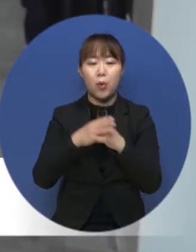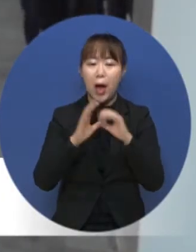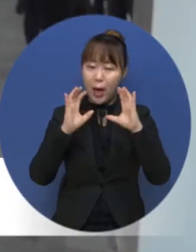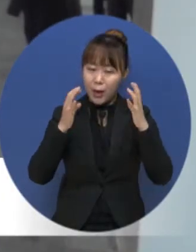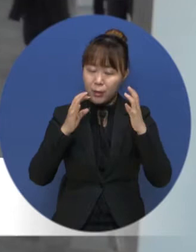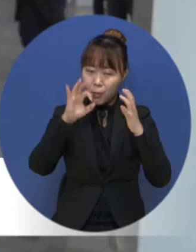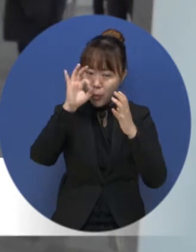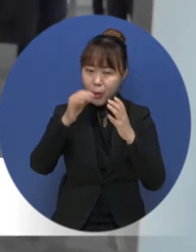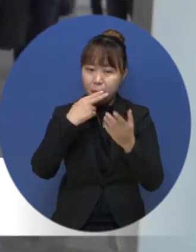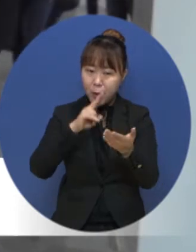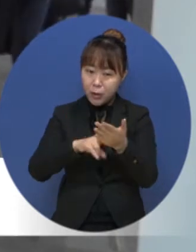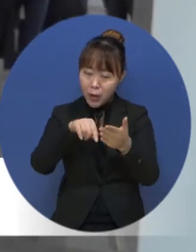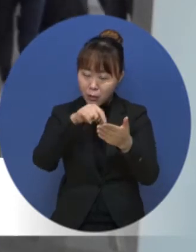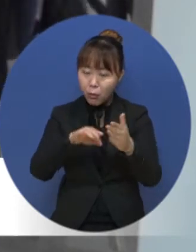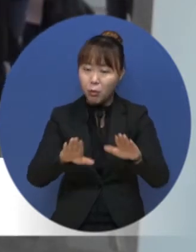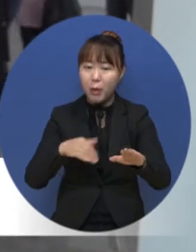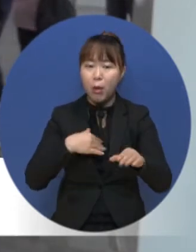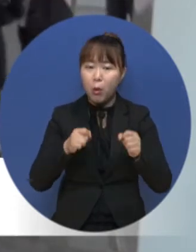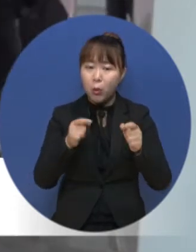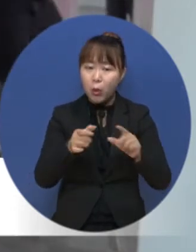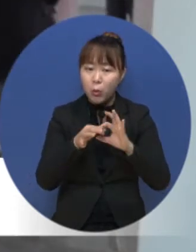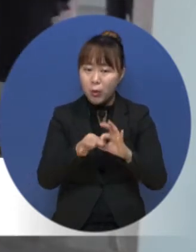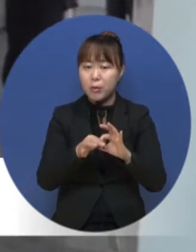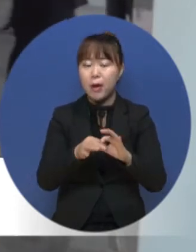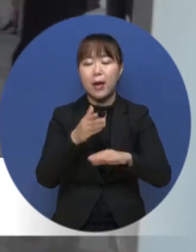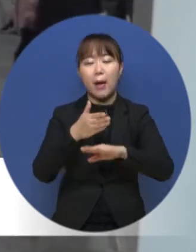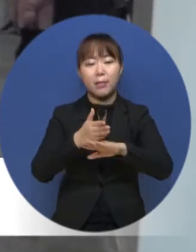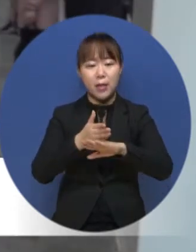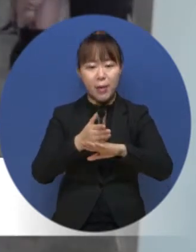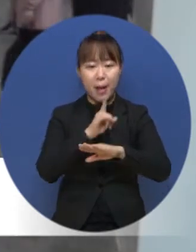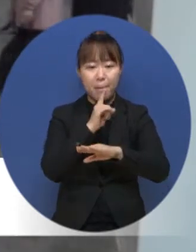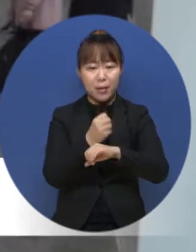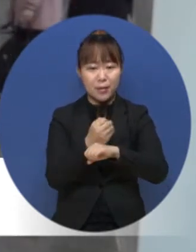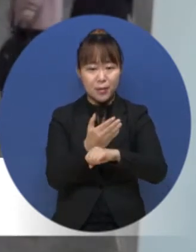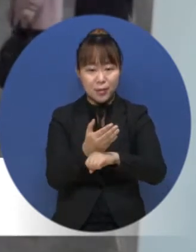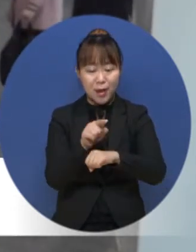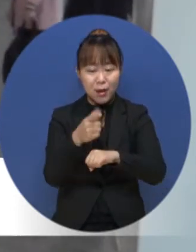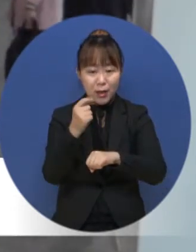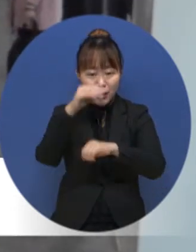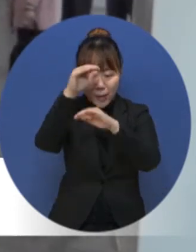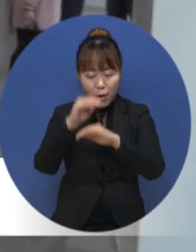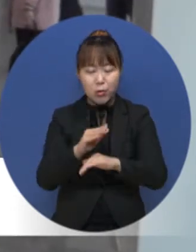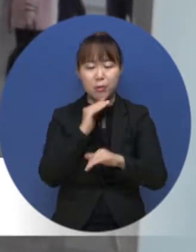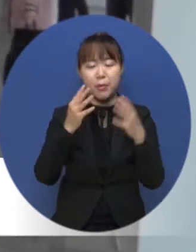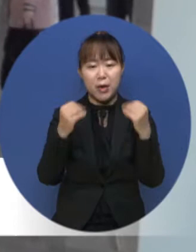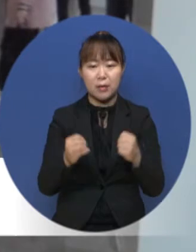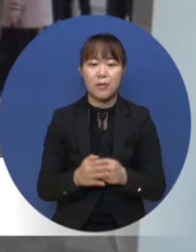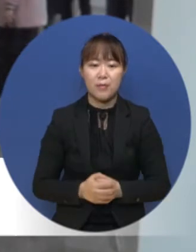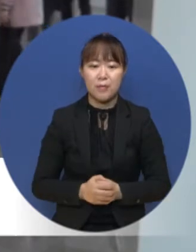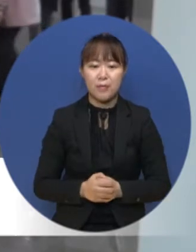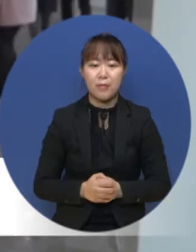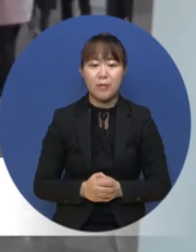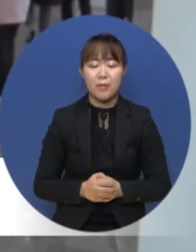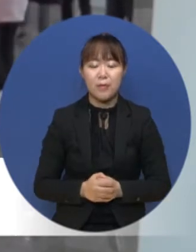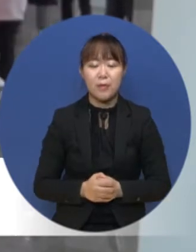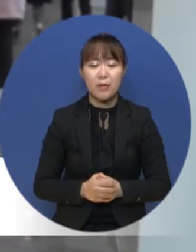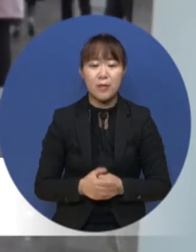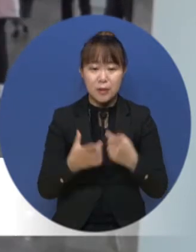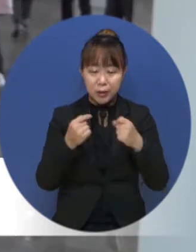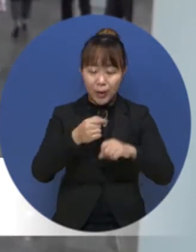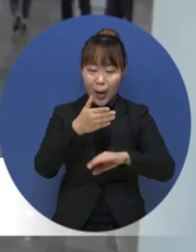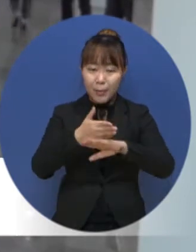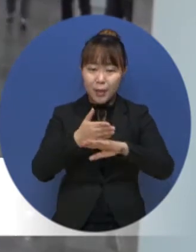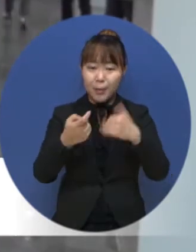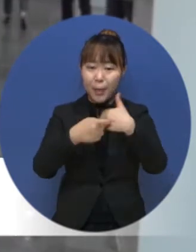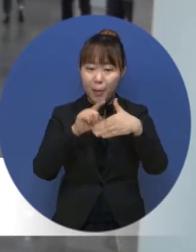보면은 편지에서 제가 이번 기회에 감사함을 뭐 말씀드립니다 이런 또 내용들이 굉장히 많더라고요. 그래서 어쨌든 감사하는